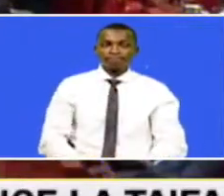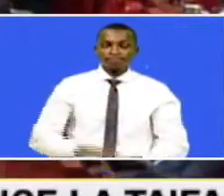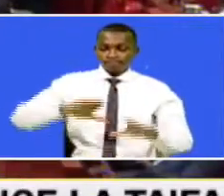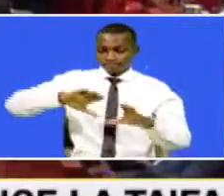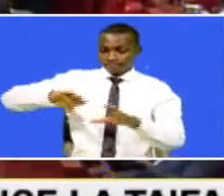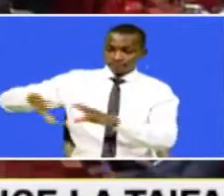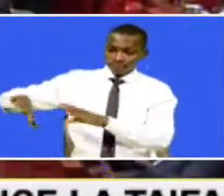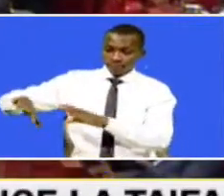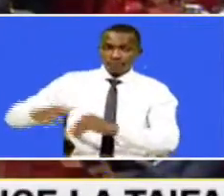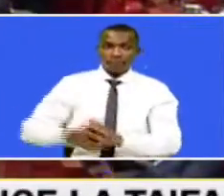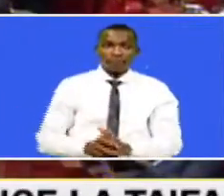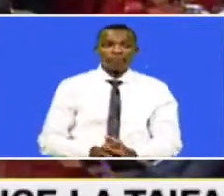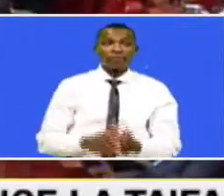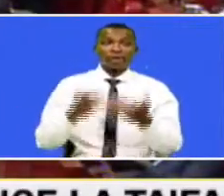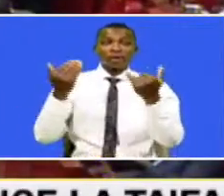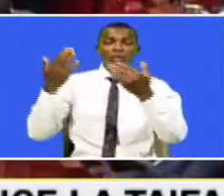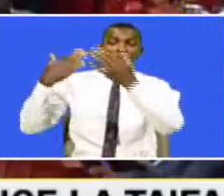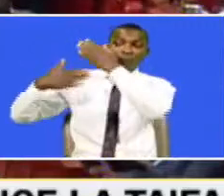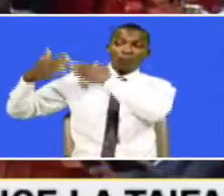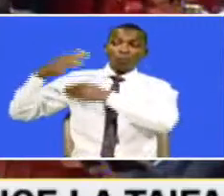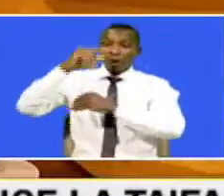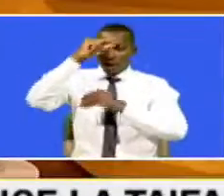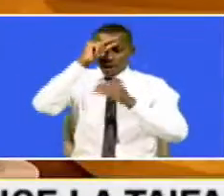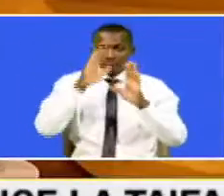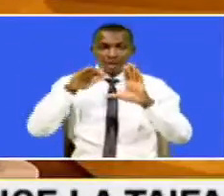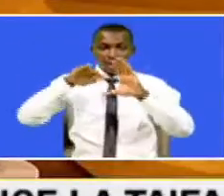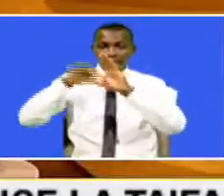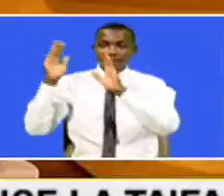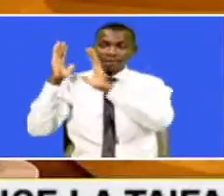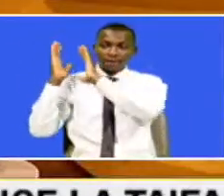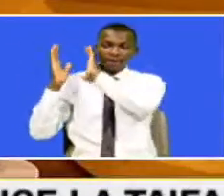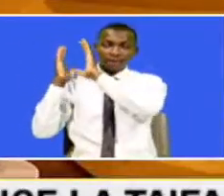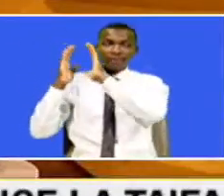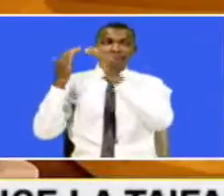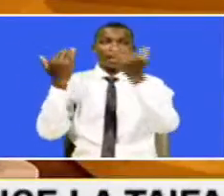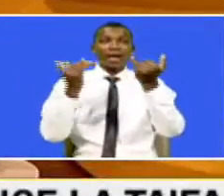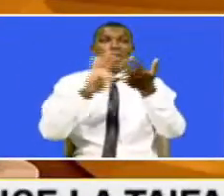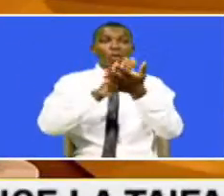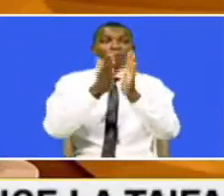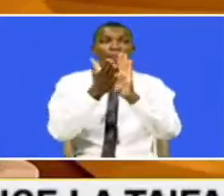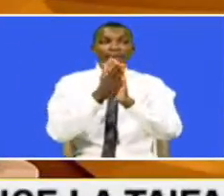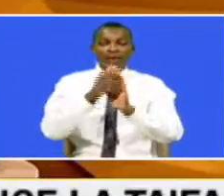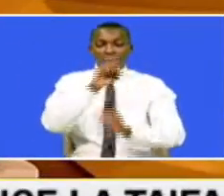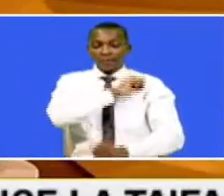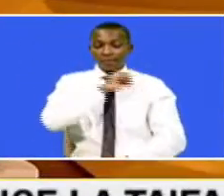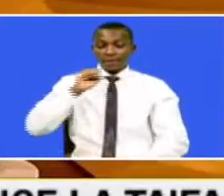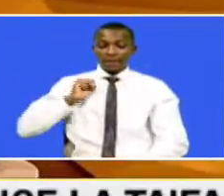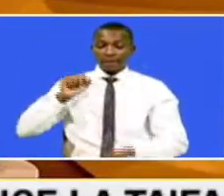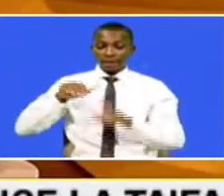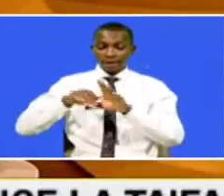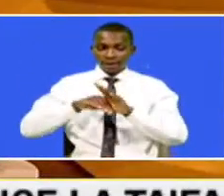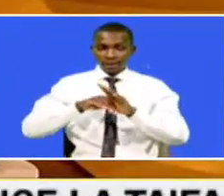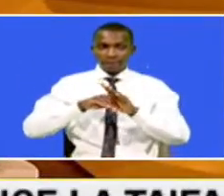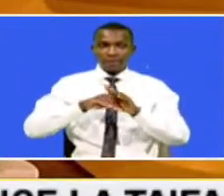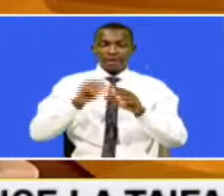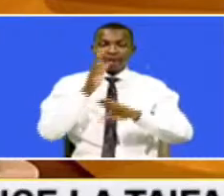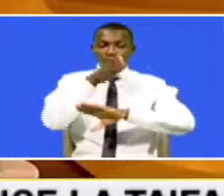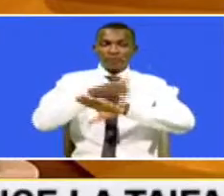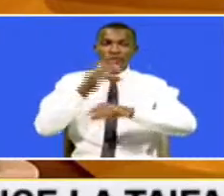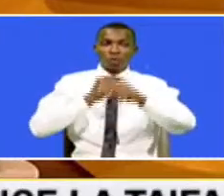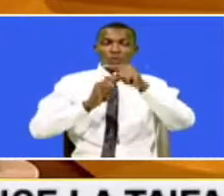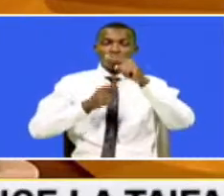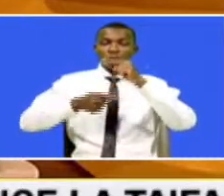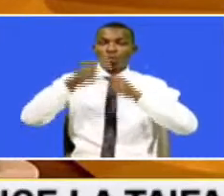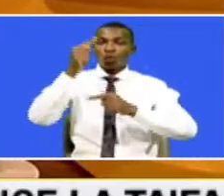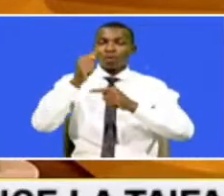Na aliyekuwa gavana wa Kilifi Amason Kingi ndiye spika mpya wa bunge la Seneti baada ya kushinda kwa kura 46 katika uchaguzi ambao